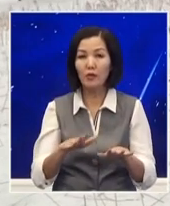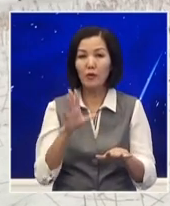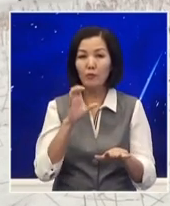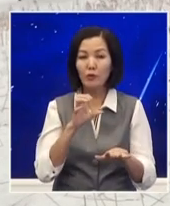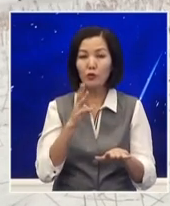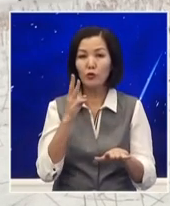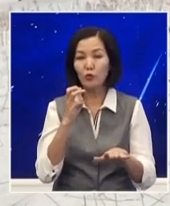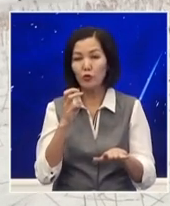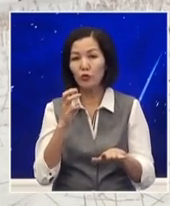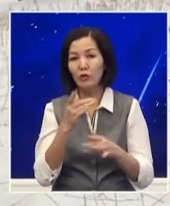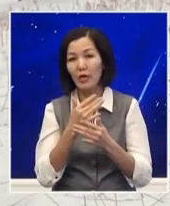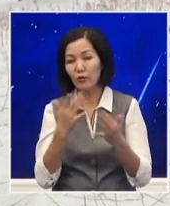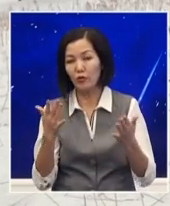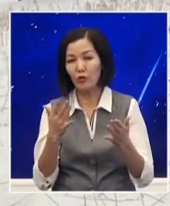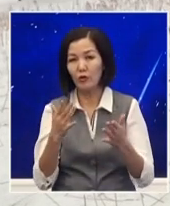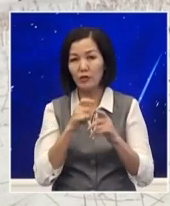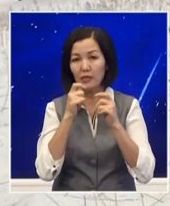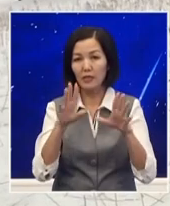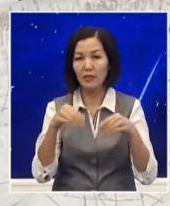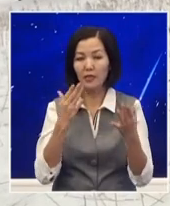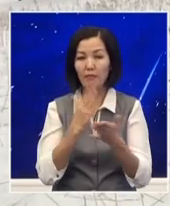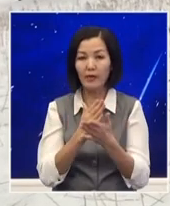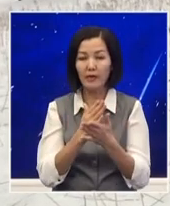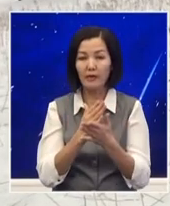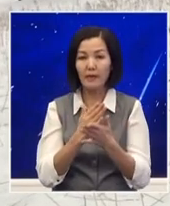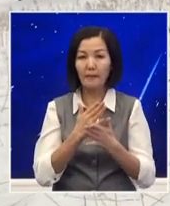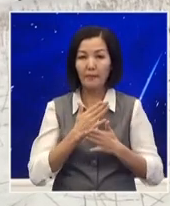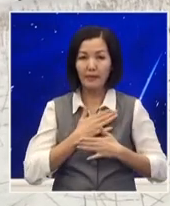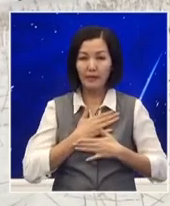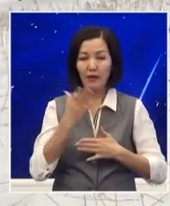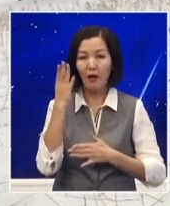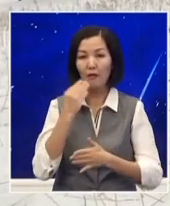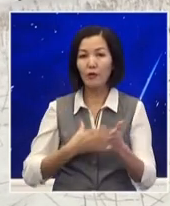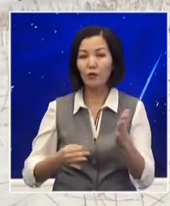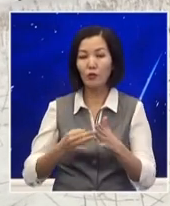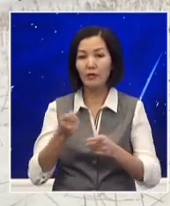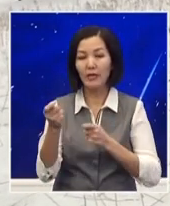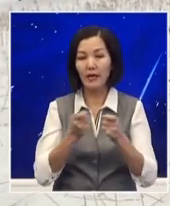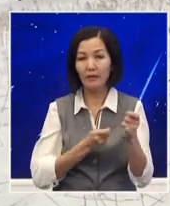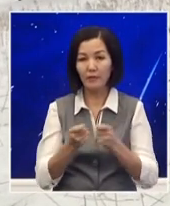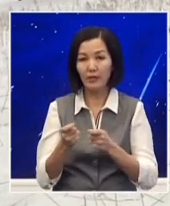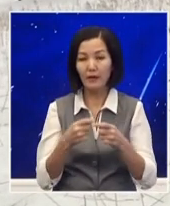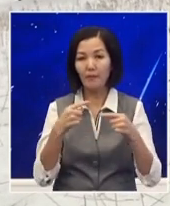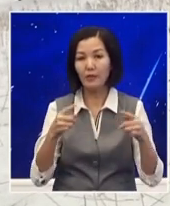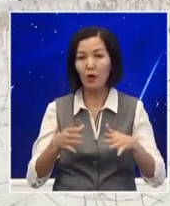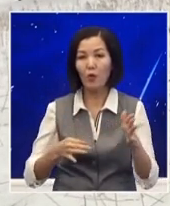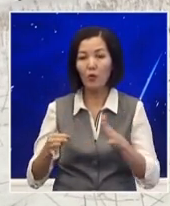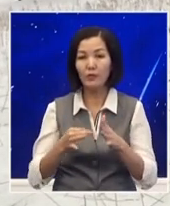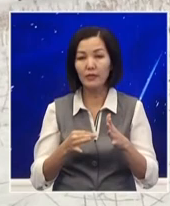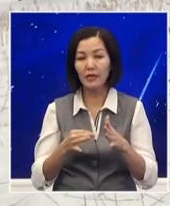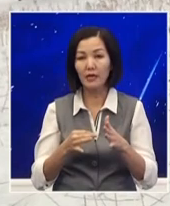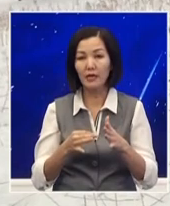мың, 300 мың арғай осылай жалғаса береді, және 5 орын. Сосын біздің мына Алматы облысында әкімдігі басқа облыстарға қарағанда